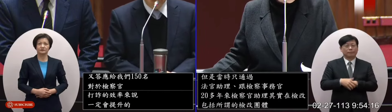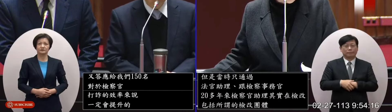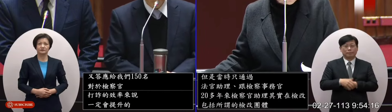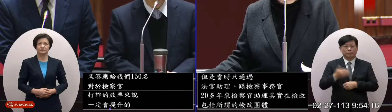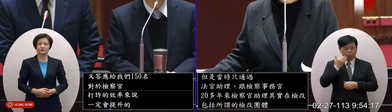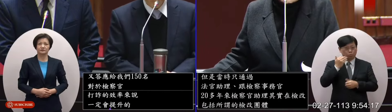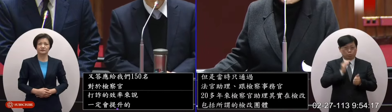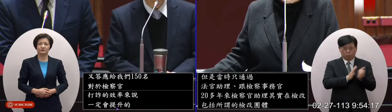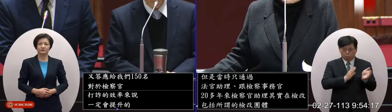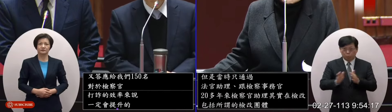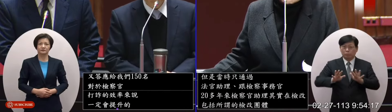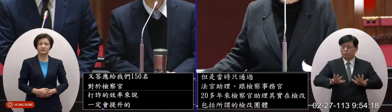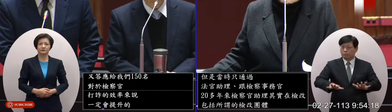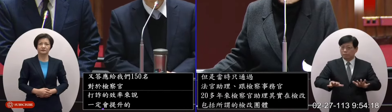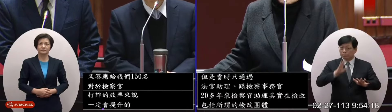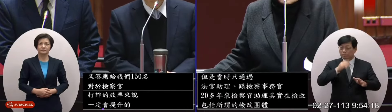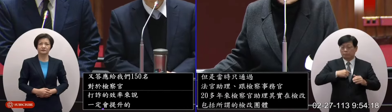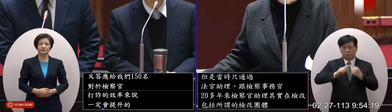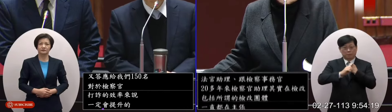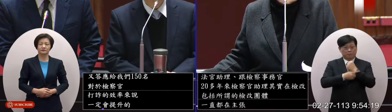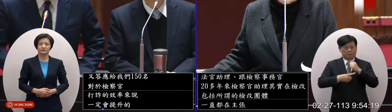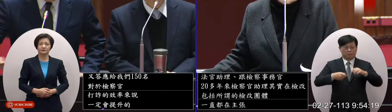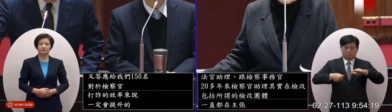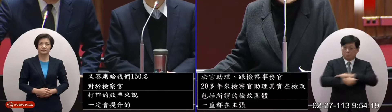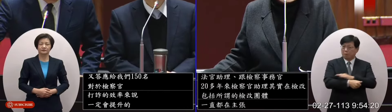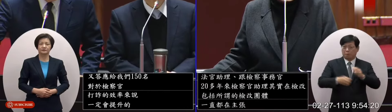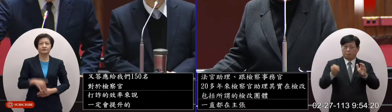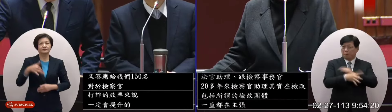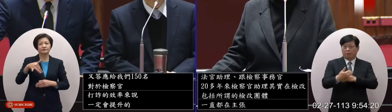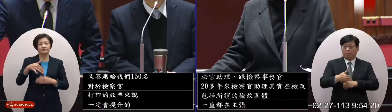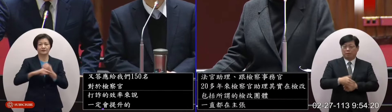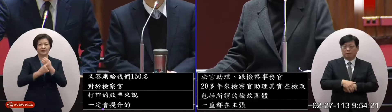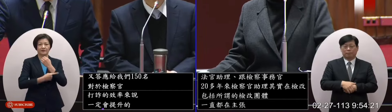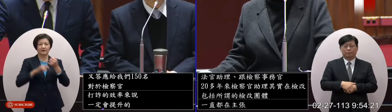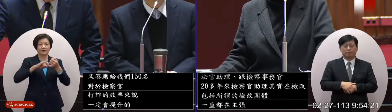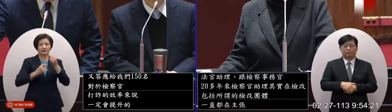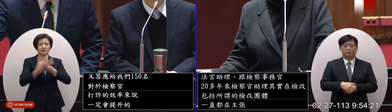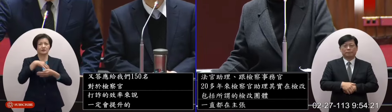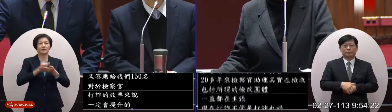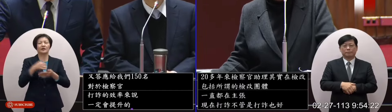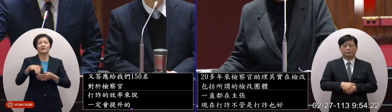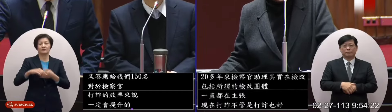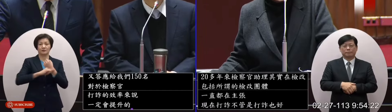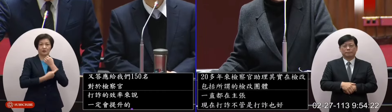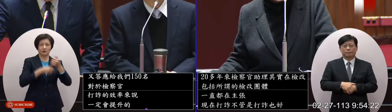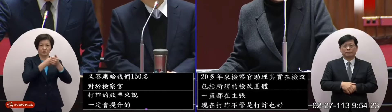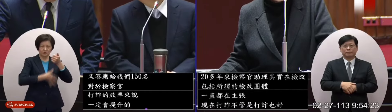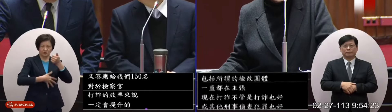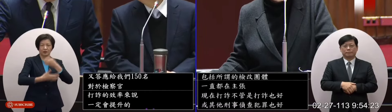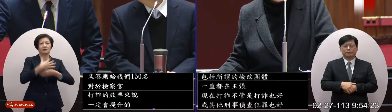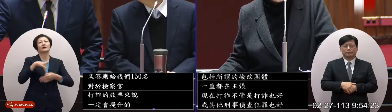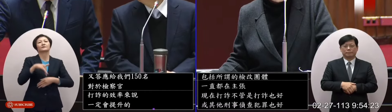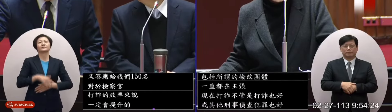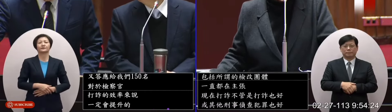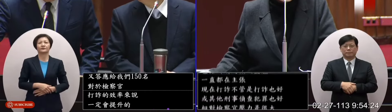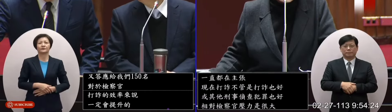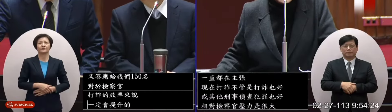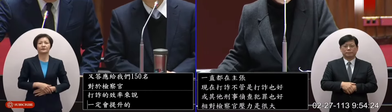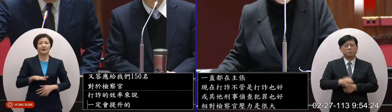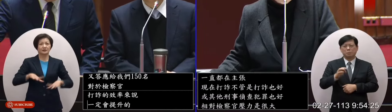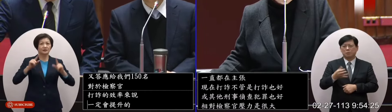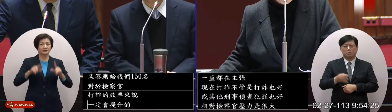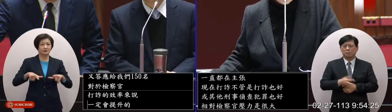官助理目前为止入法了没？ 还没有订立在法院组织法。不过我们先能够